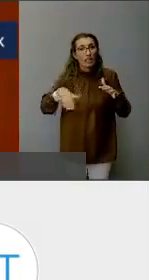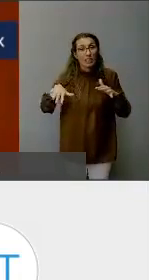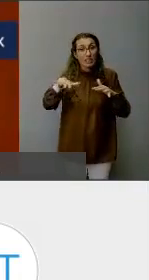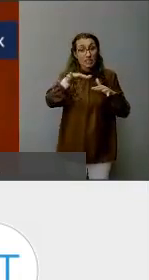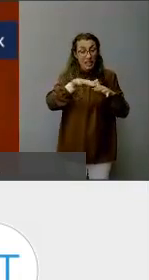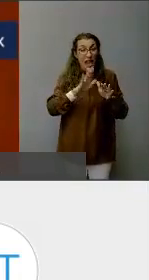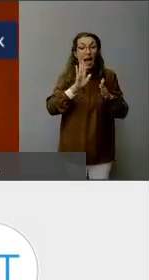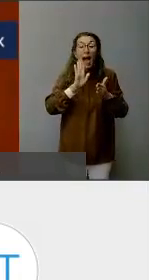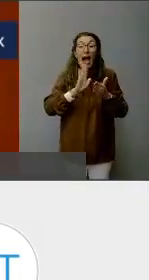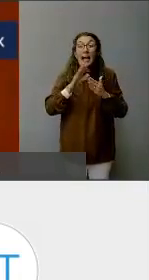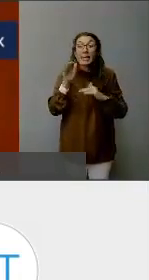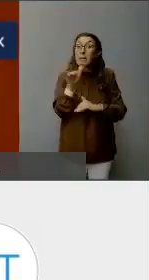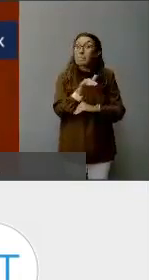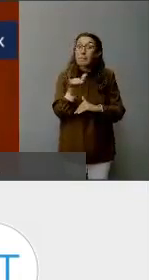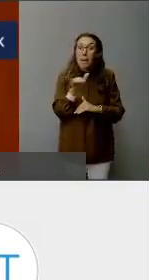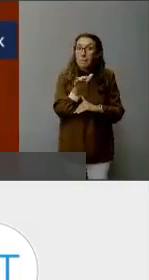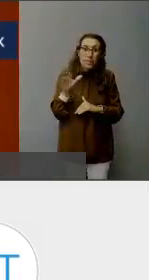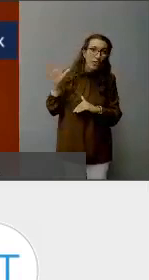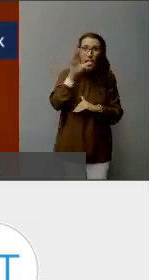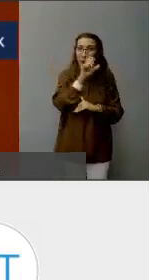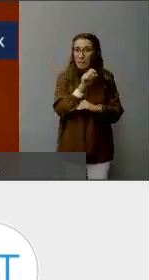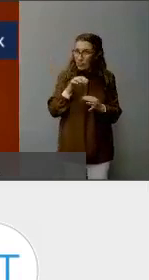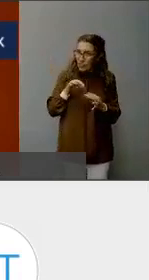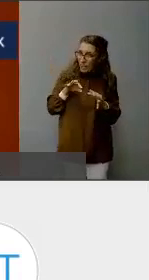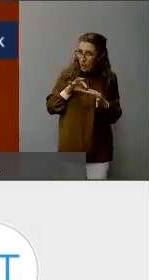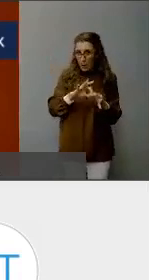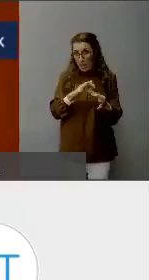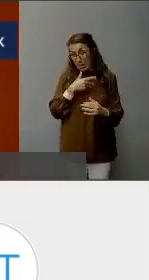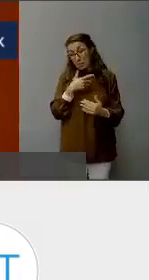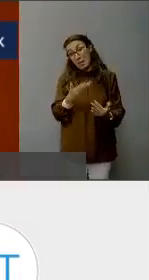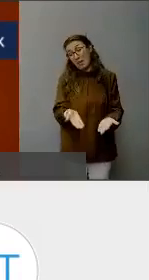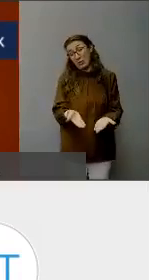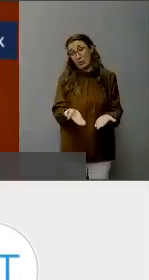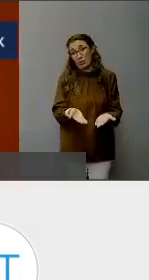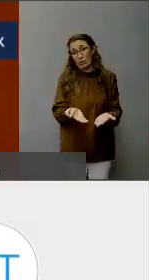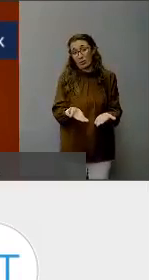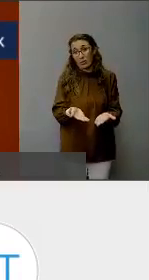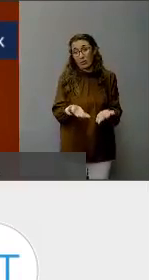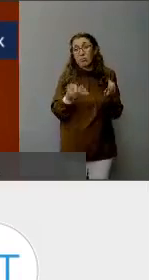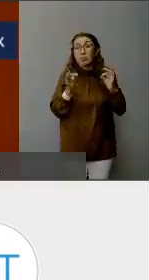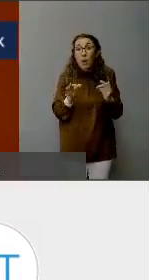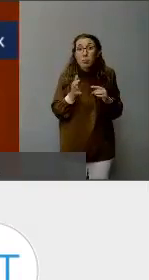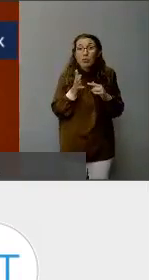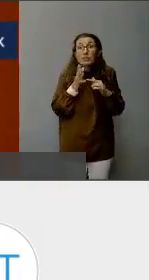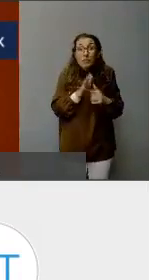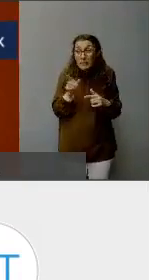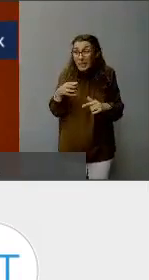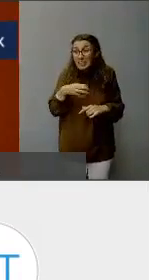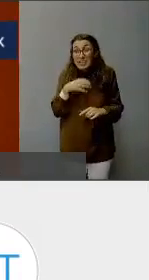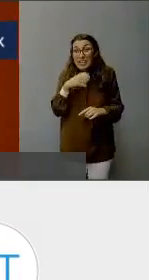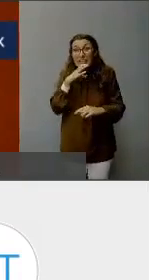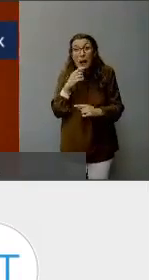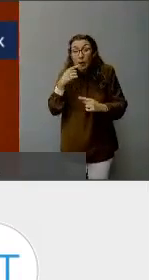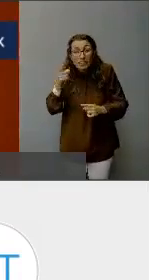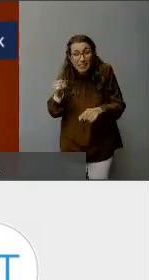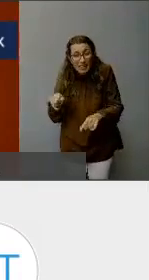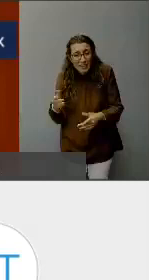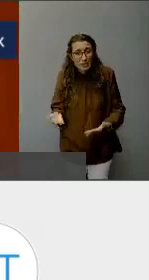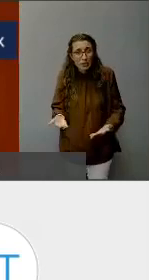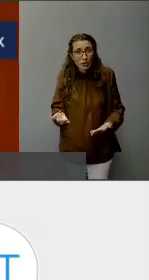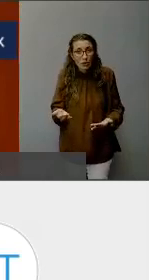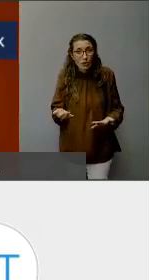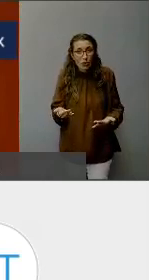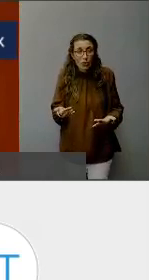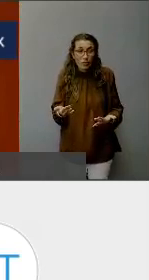capirebbe che c'è un possibilissimo conflitto di interesse dimostrato proprio dall uscita stessa dell'assessore campora che sicuramente si è